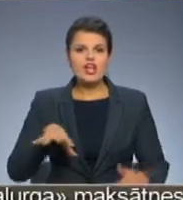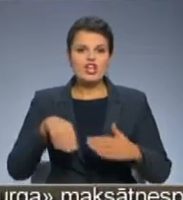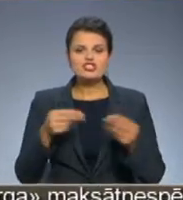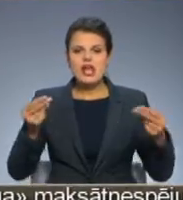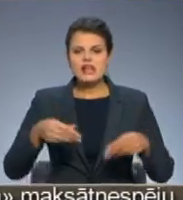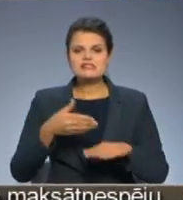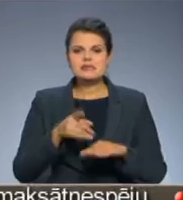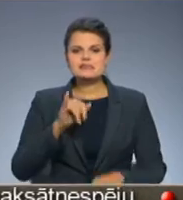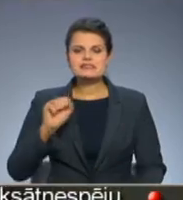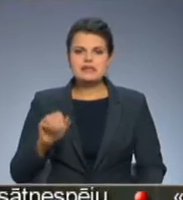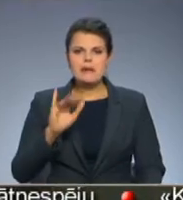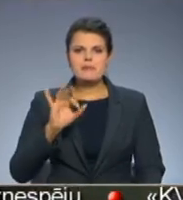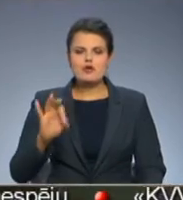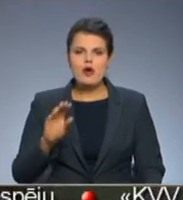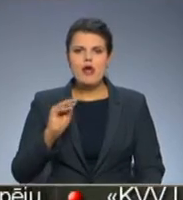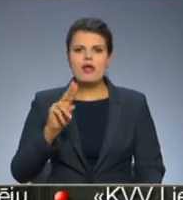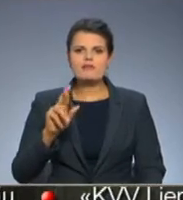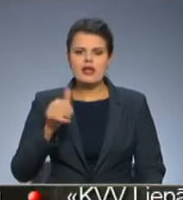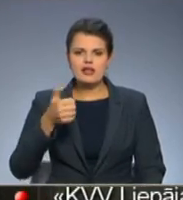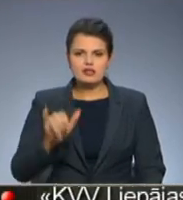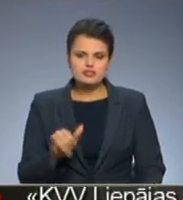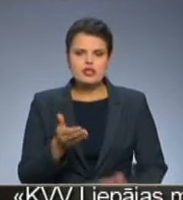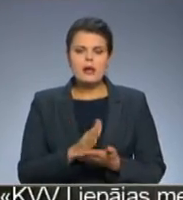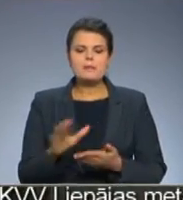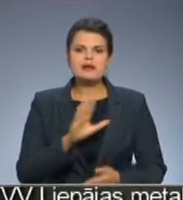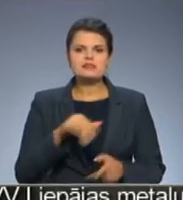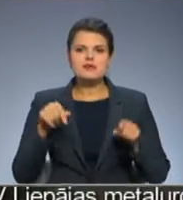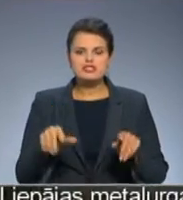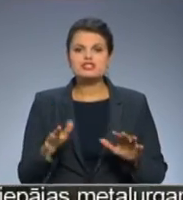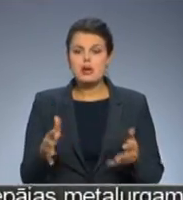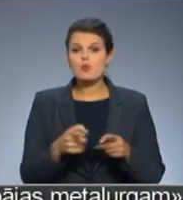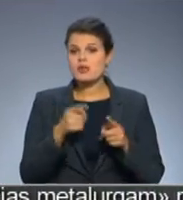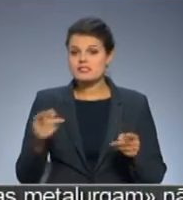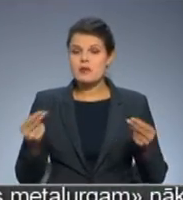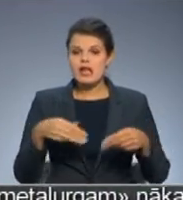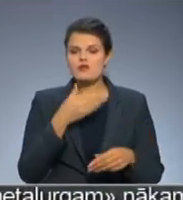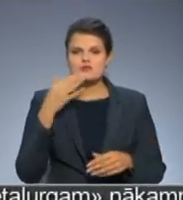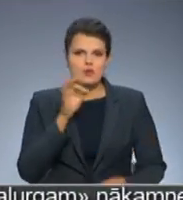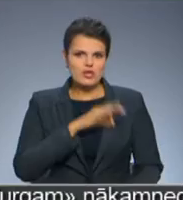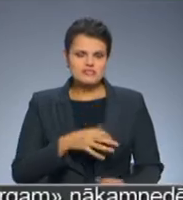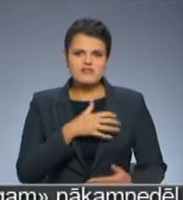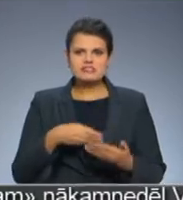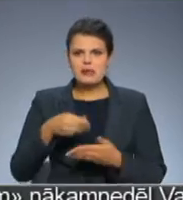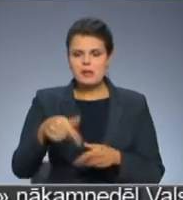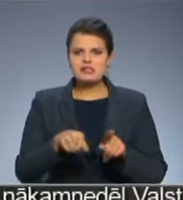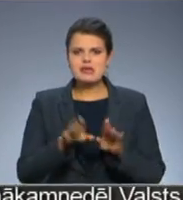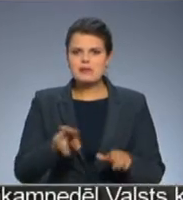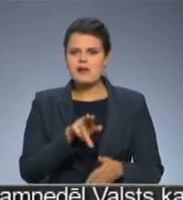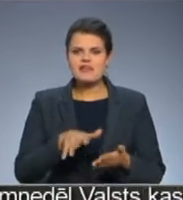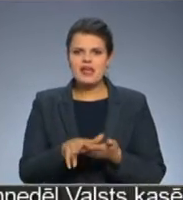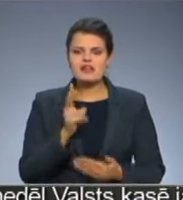Līdzinājies līgums starp SIA Bioenerģiju un pašvaldības SIA Ugāles tam beigsies pēc šīs apkurses sezonas. Līgums nav izdevīgs, jo nācās maksāt arī par